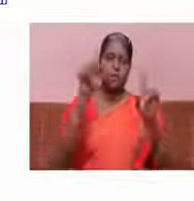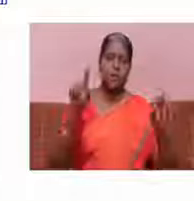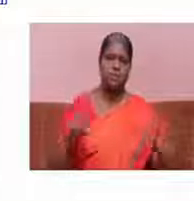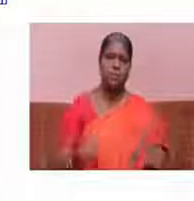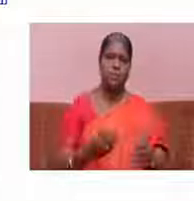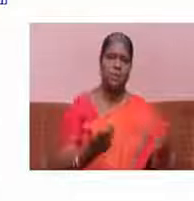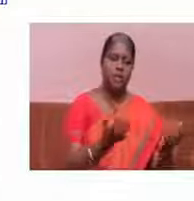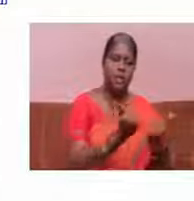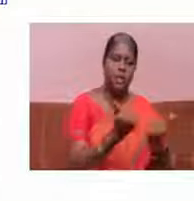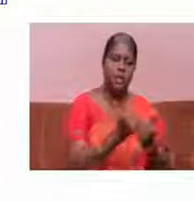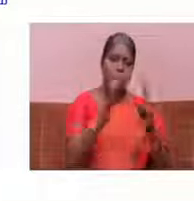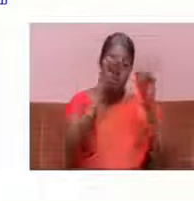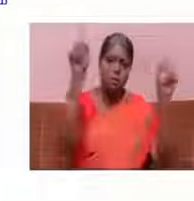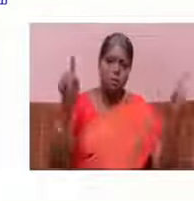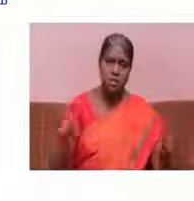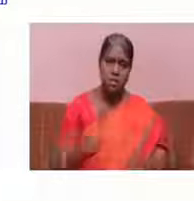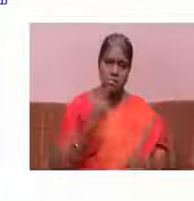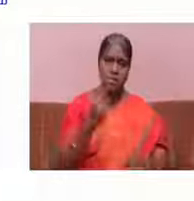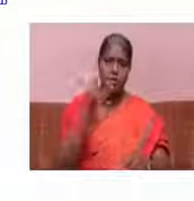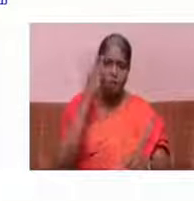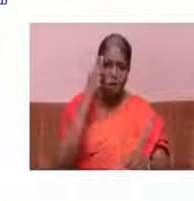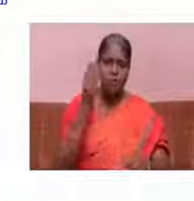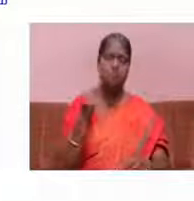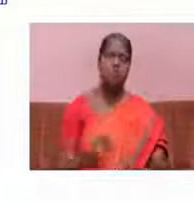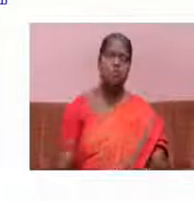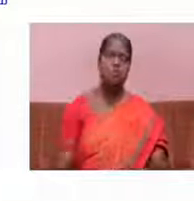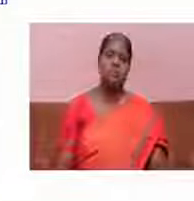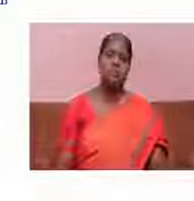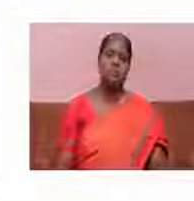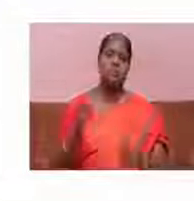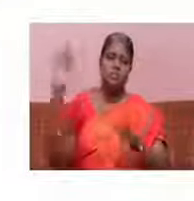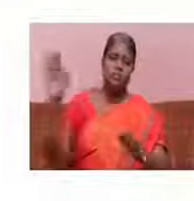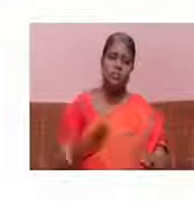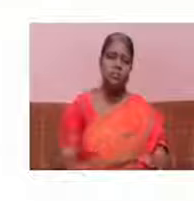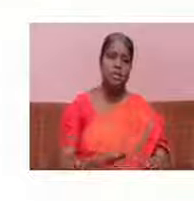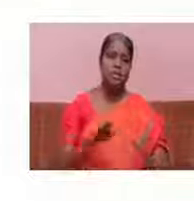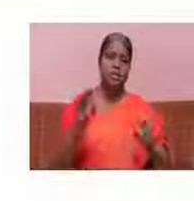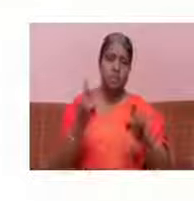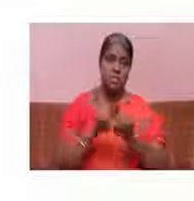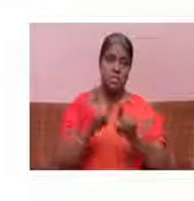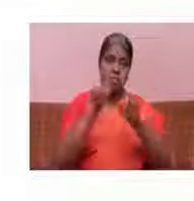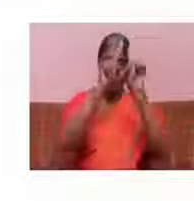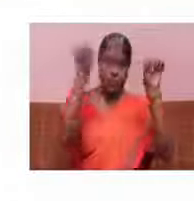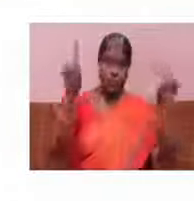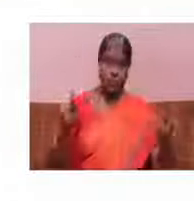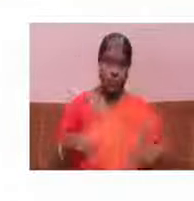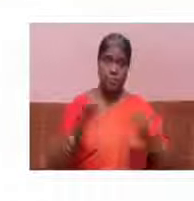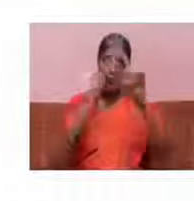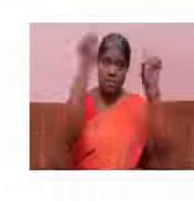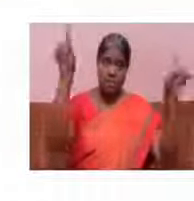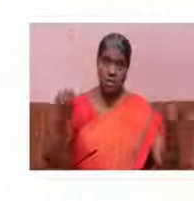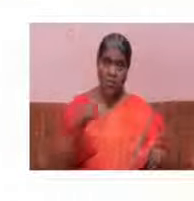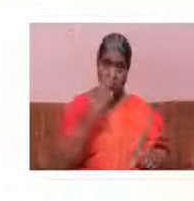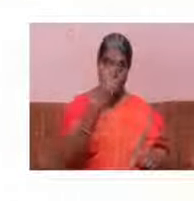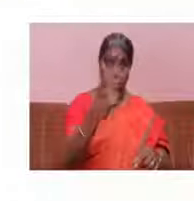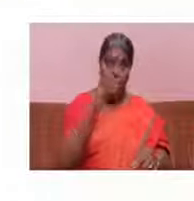வேண்டிய கட்டமைப்பு விவரத்தை ஸ்கிரீனை பார்த்து தெரிந்து கொள்ளுங்கள். சாய்வுதளத்தின் மாதிரி வரைபடத்தை ஸ்கிரீனை